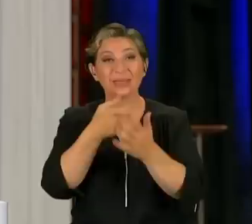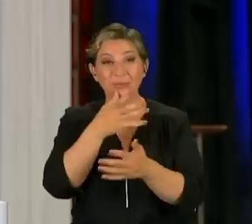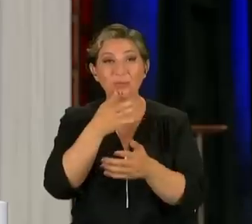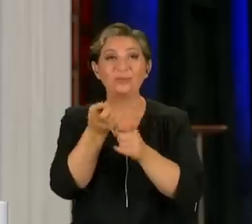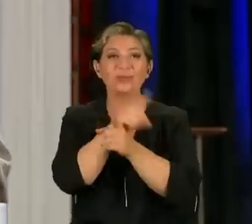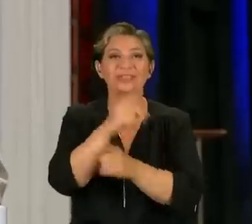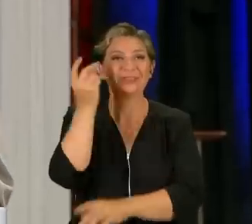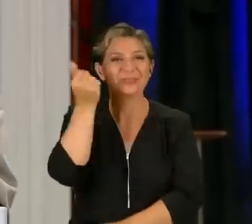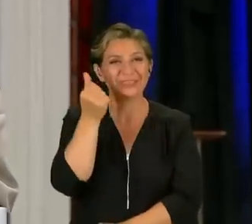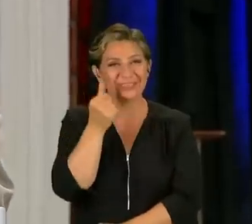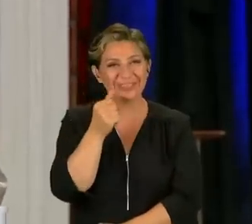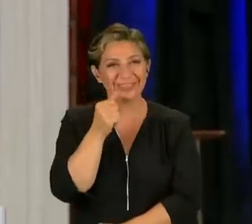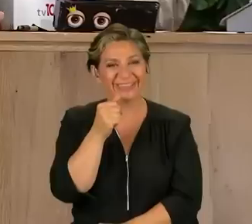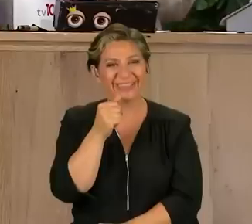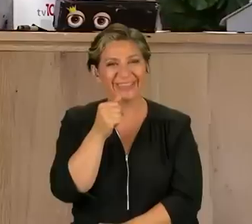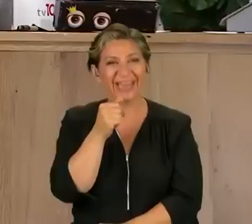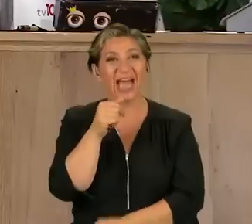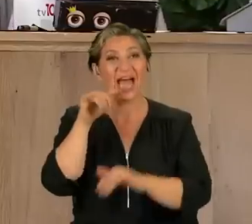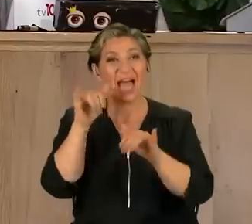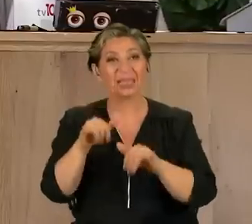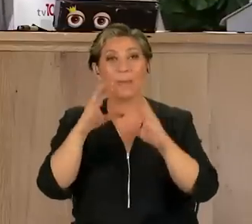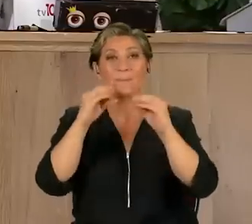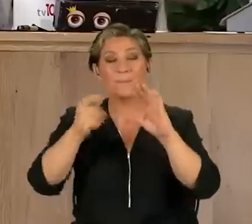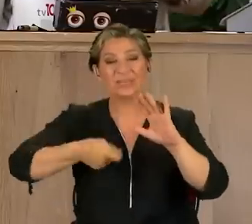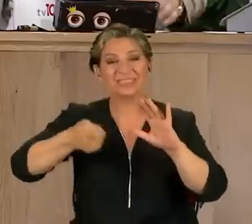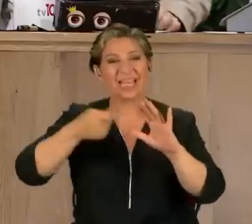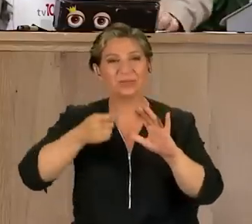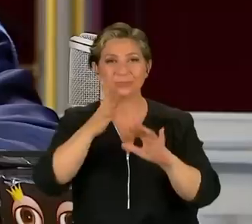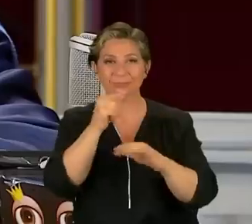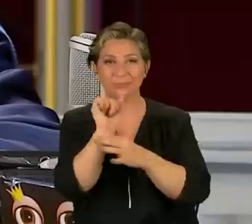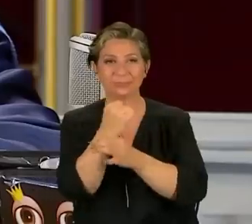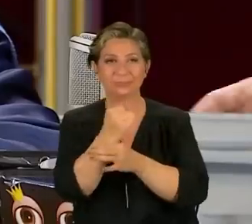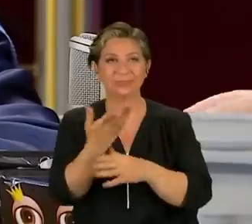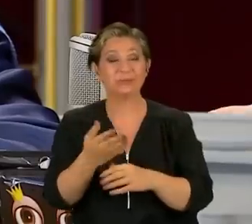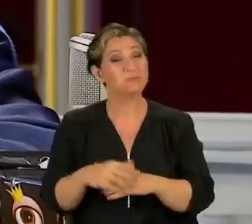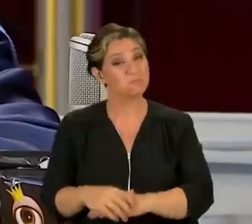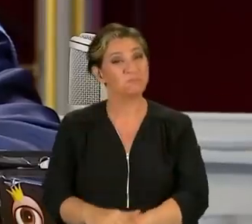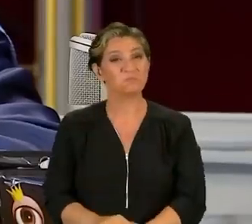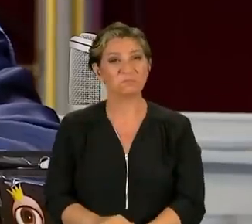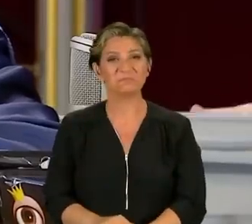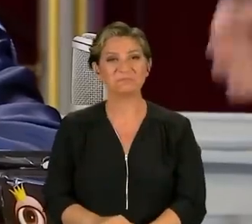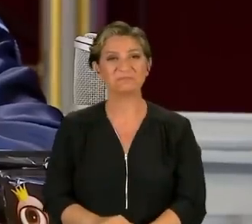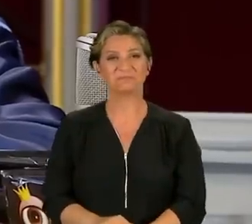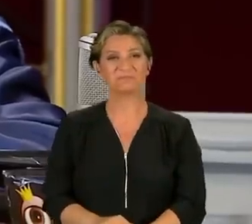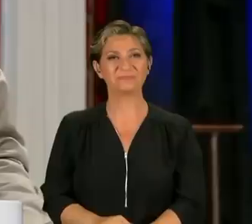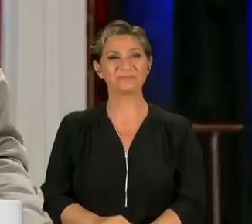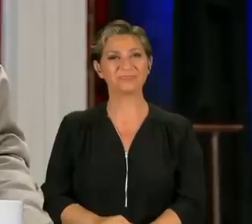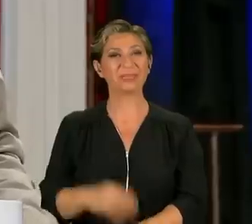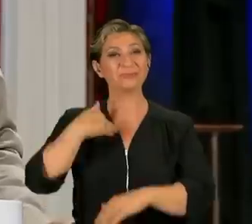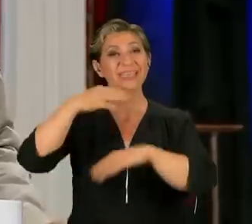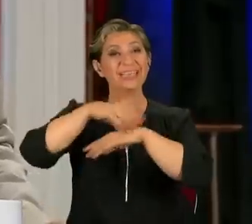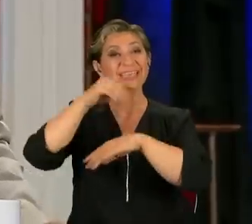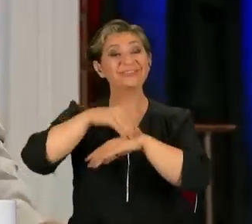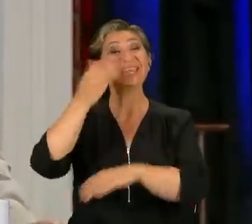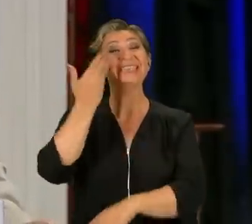unuttum. Aynı zamanda pastacıydı. Pastacıydı. Evet ya. Evet. Evet. Bizi neyse.